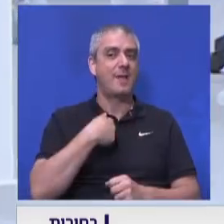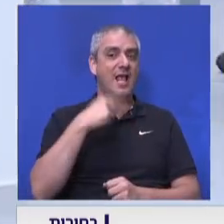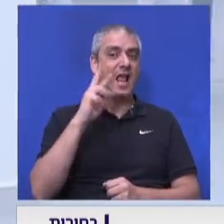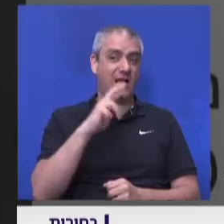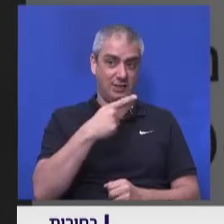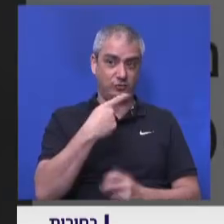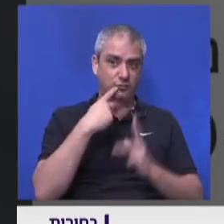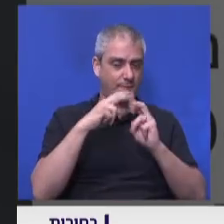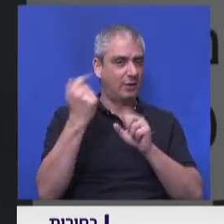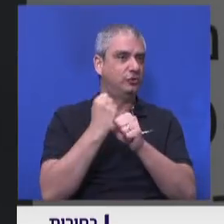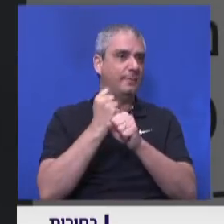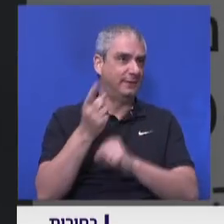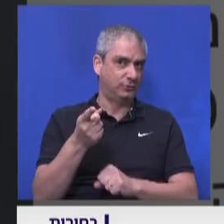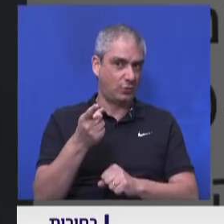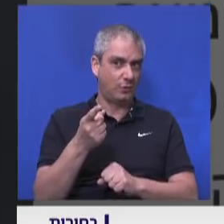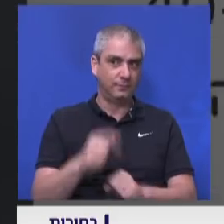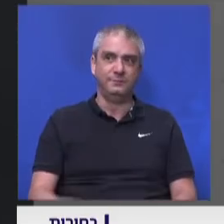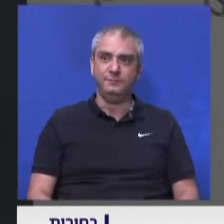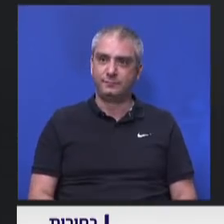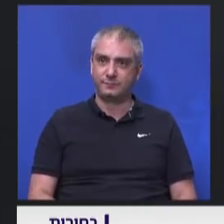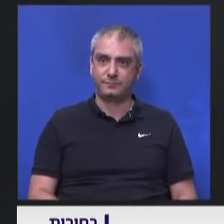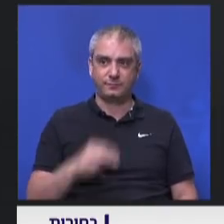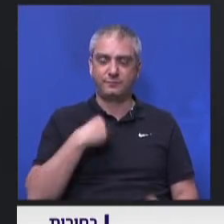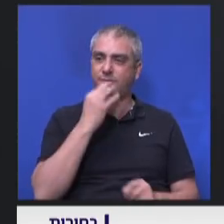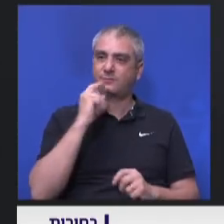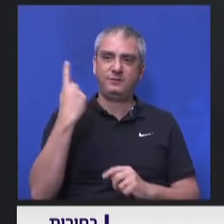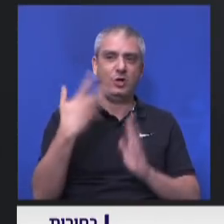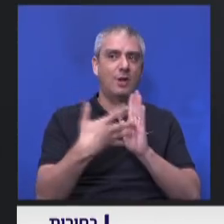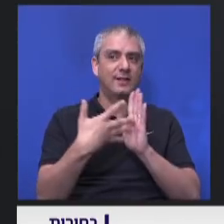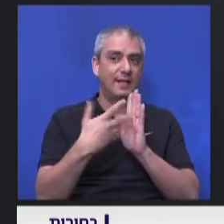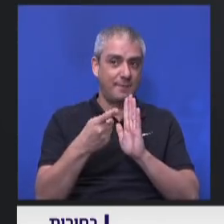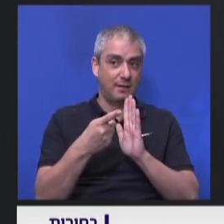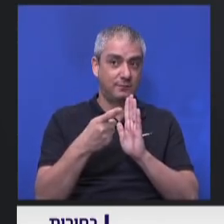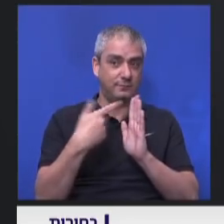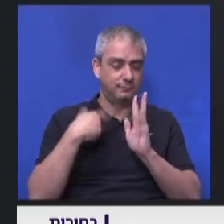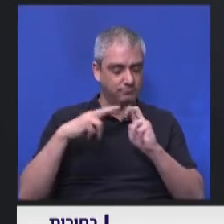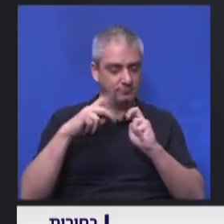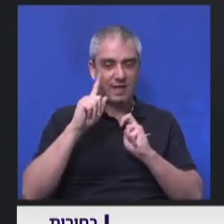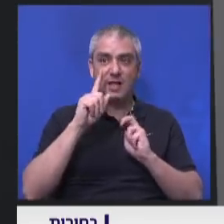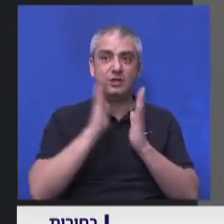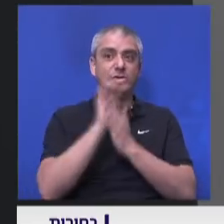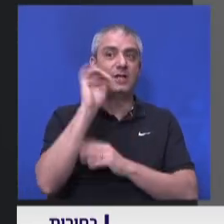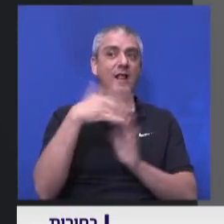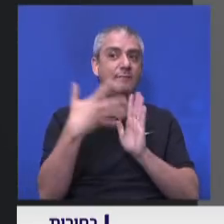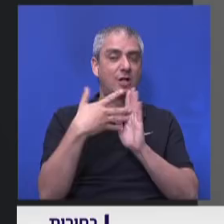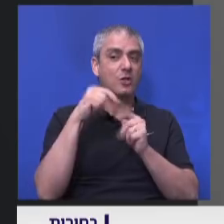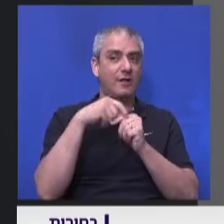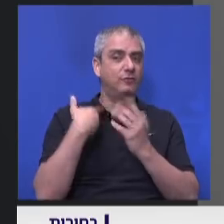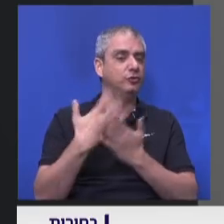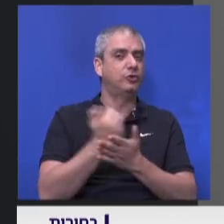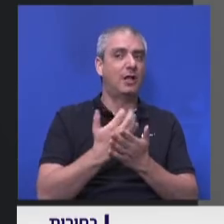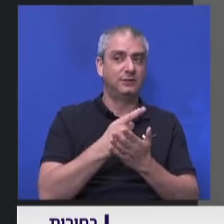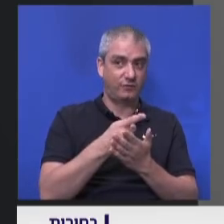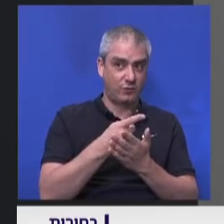ביצעו. יש לנו את הגיל של כל דגימה. חפרנו ב-16,000 בדיקות חיוביות שנאספו. המחקר הזה